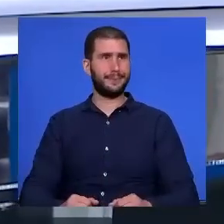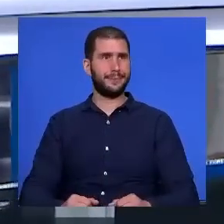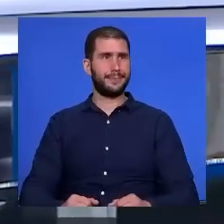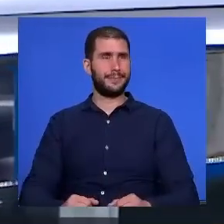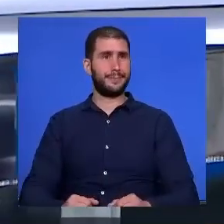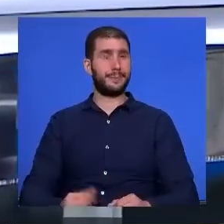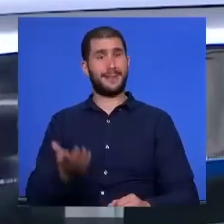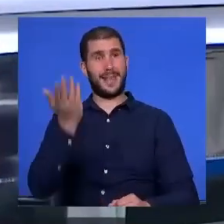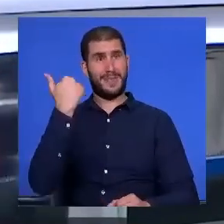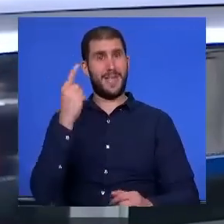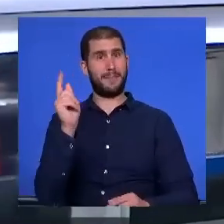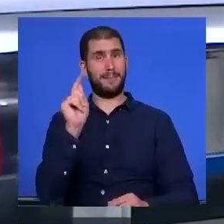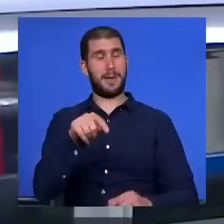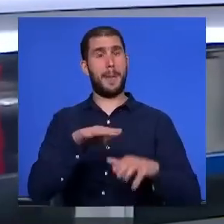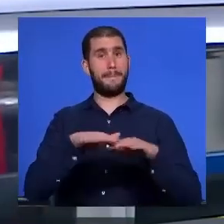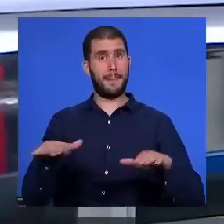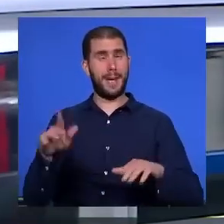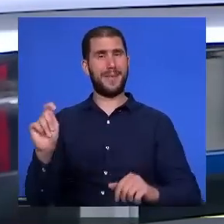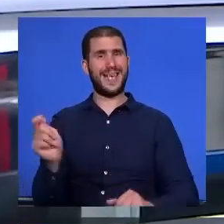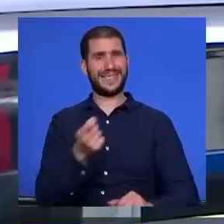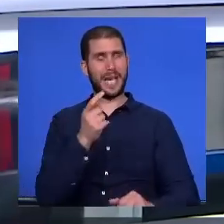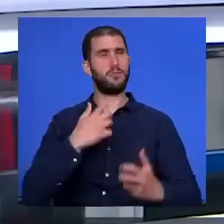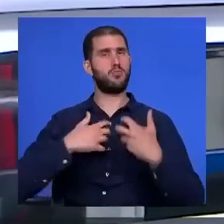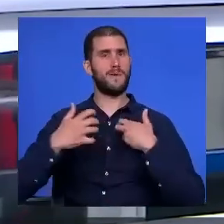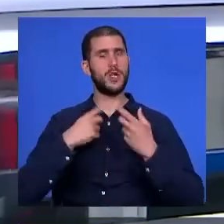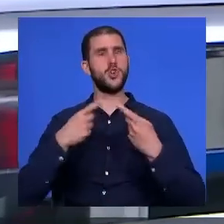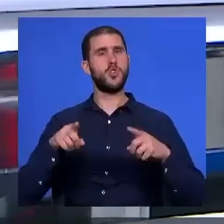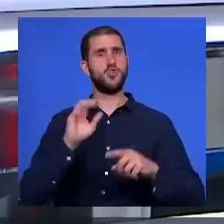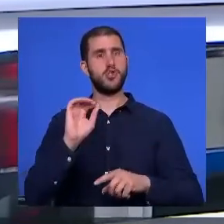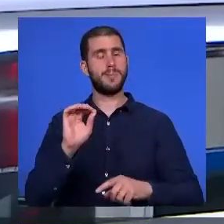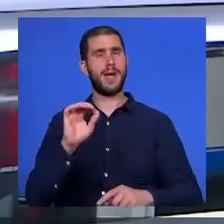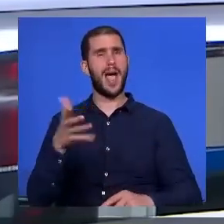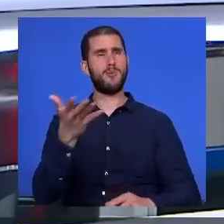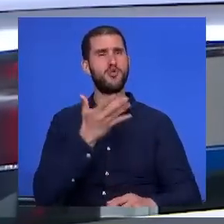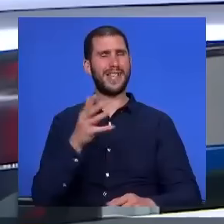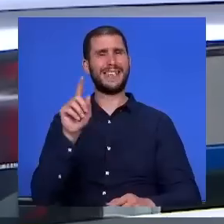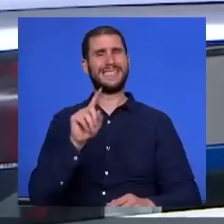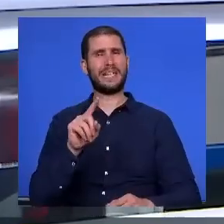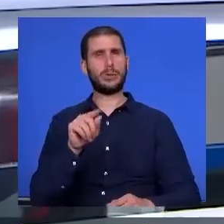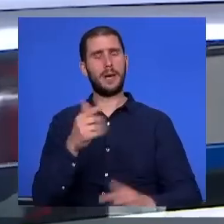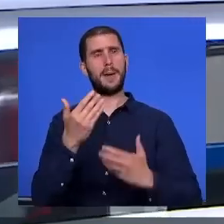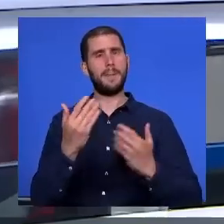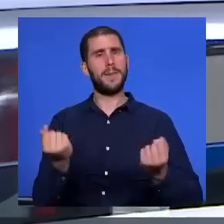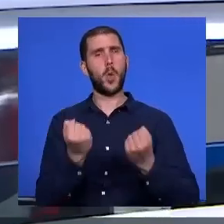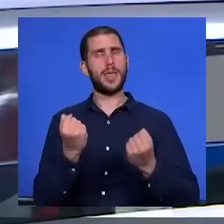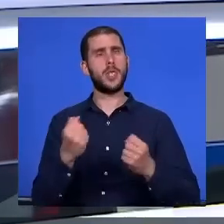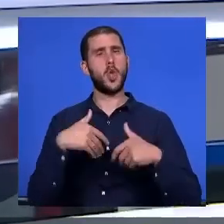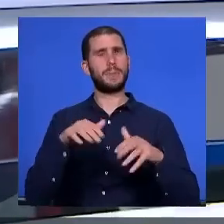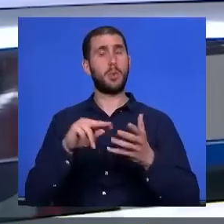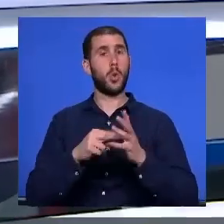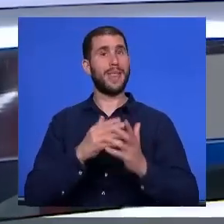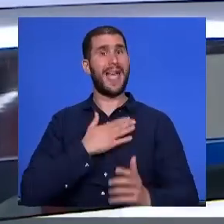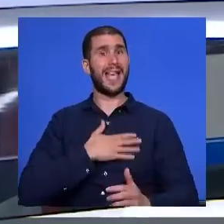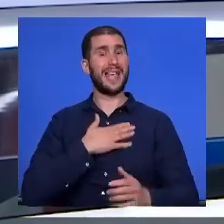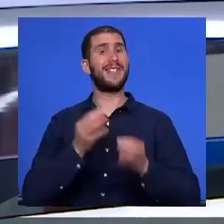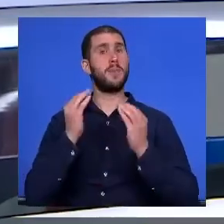רגע לפני שהם עולים על הבמה בקיסריה עם מופע השירים שלהם, חמישיית זהו זה מתכוננת ליום העצמאות עם תוכנית חגיגית